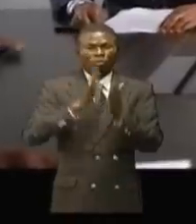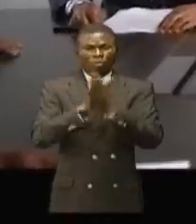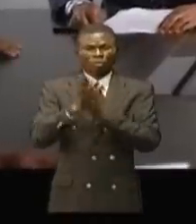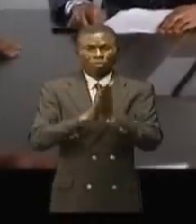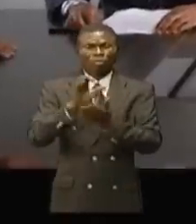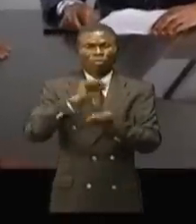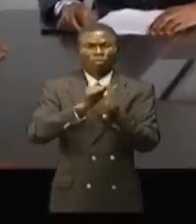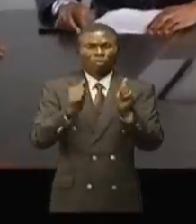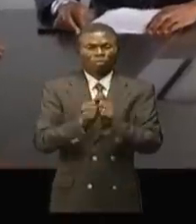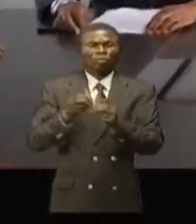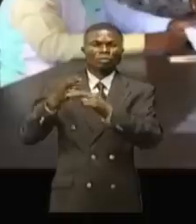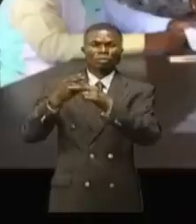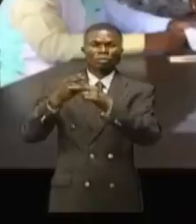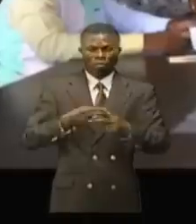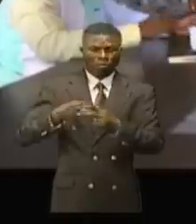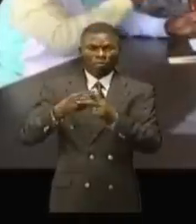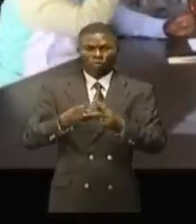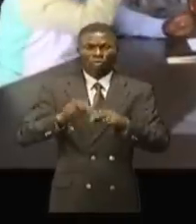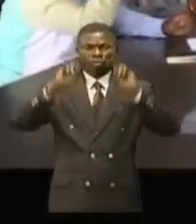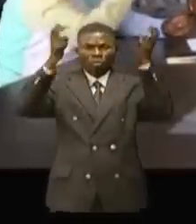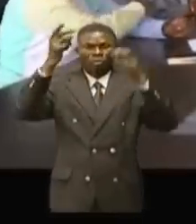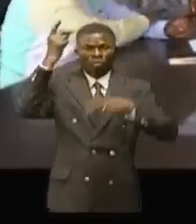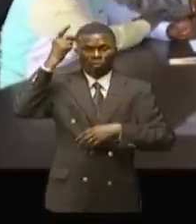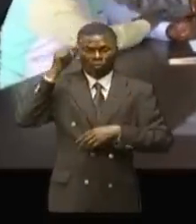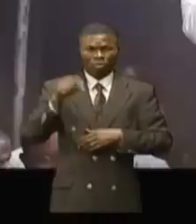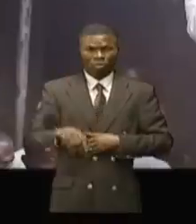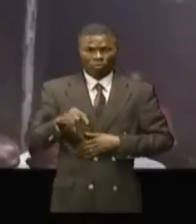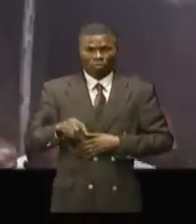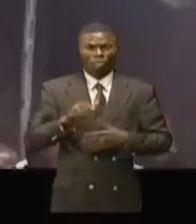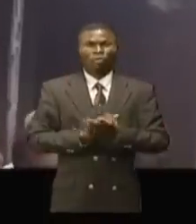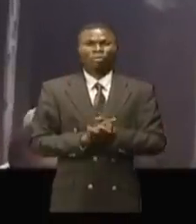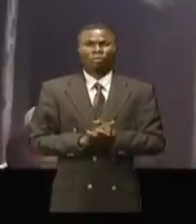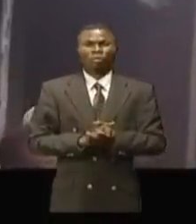les questions de sécurité dans la ville de Kinshasa.